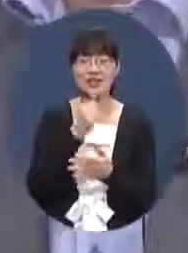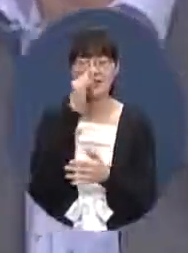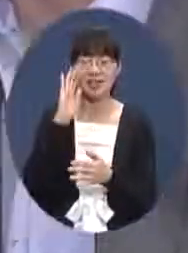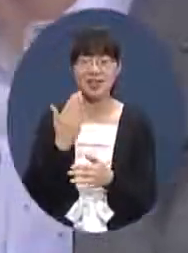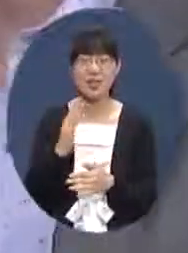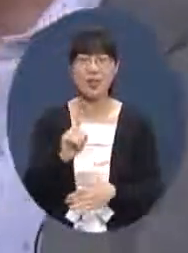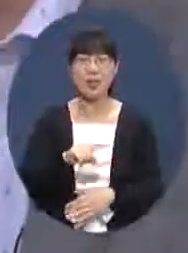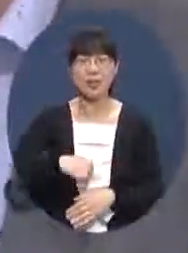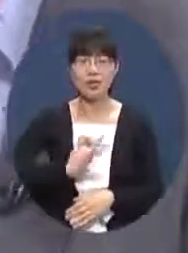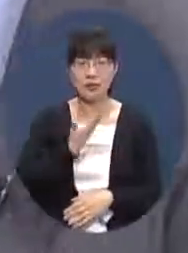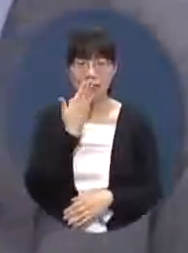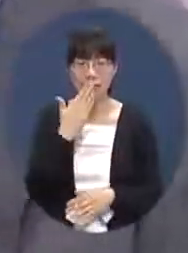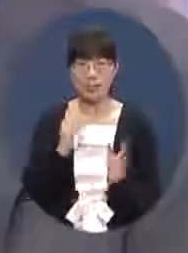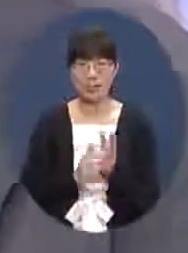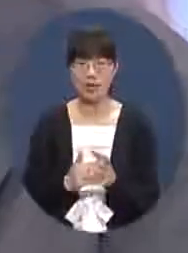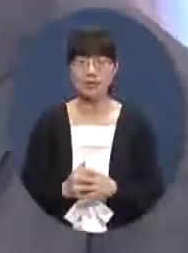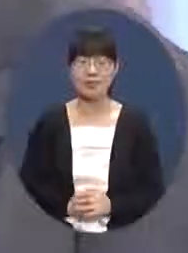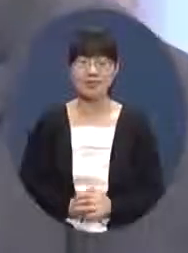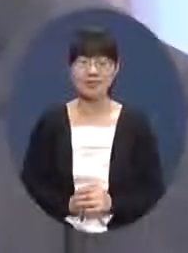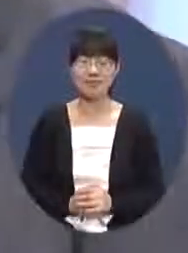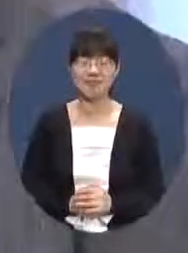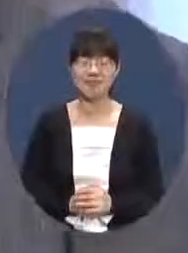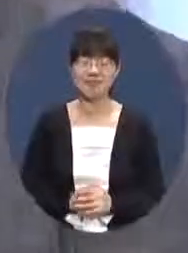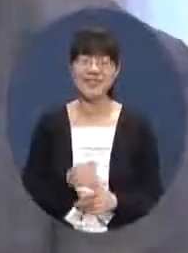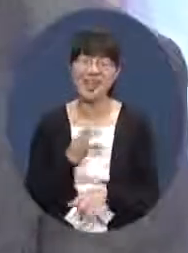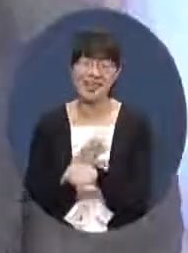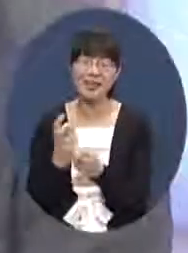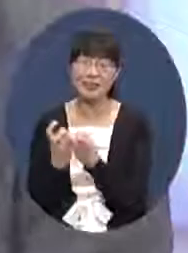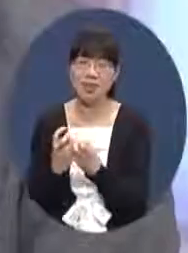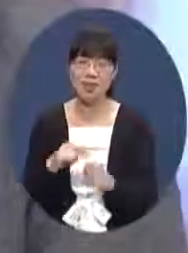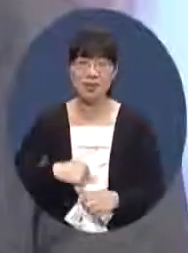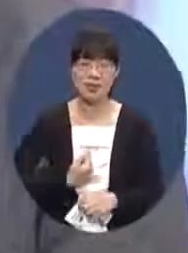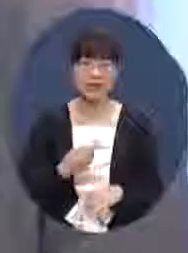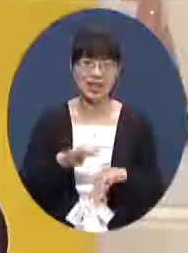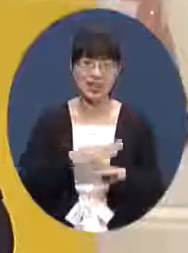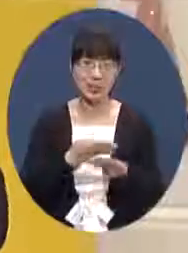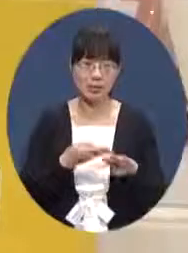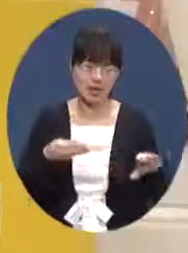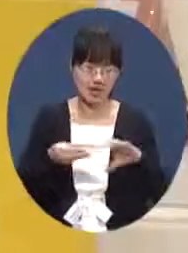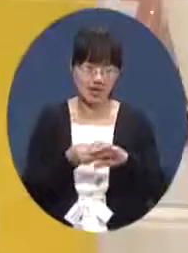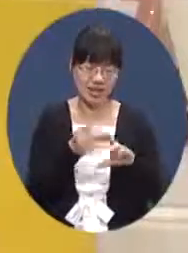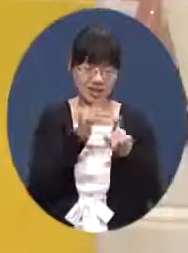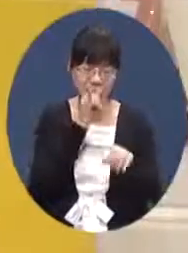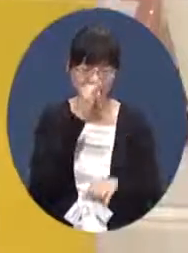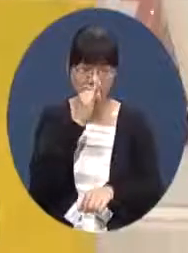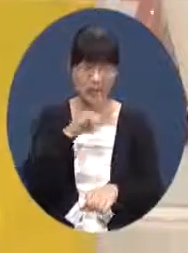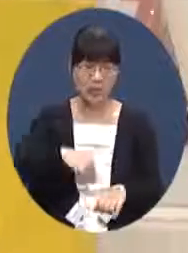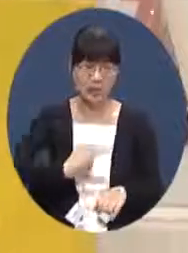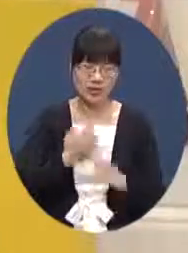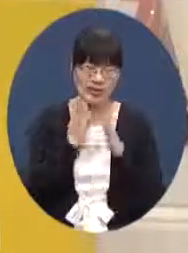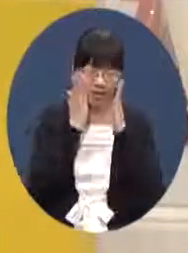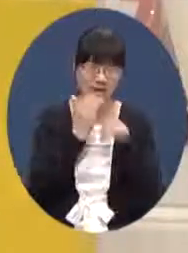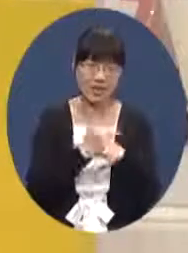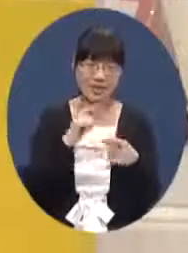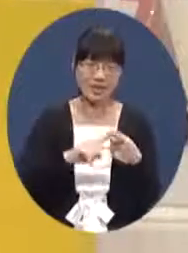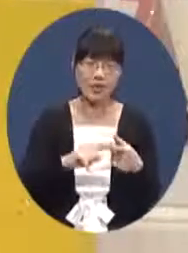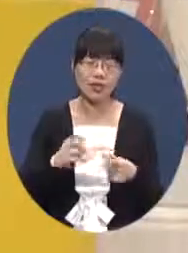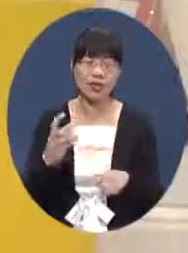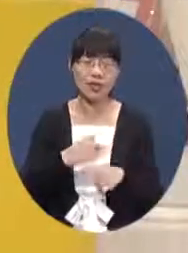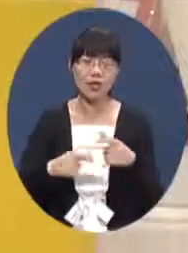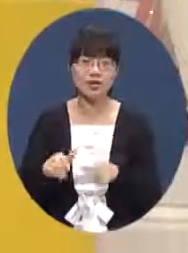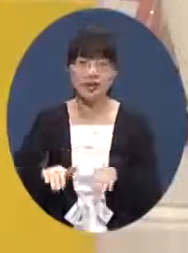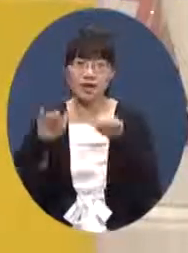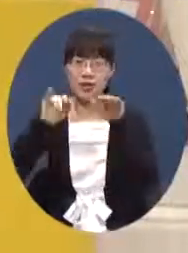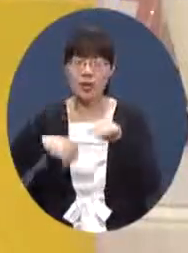뭐냐? 혼자 밥 먹는 거. 간단하네요. 그럼요. 혼자 약 마시는 거, 혼자 세수해 보는 거, 어린아이 시기부터. 그 다음에 좀더